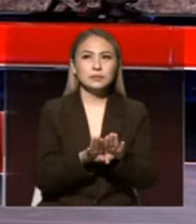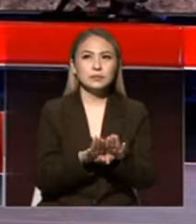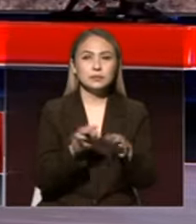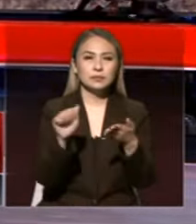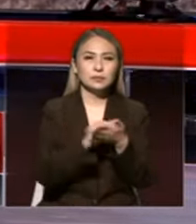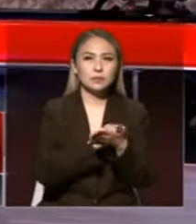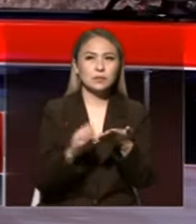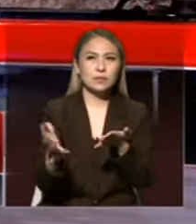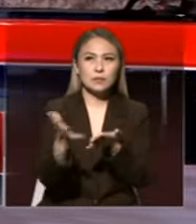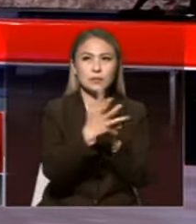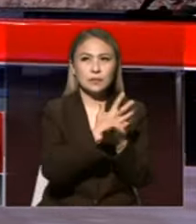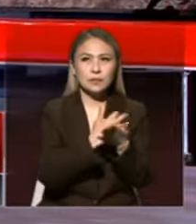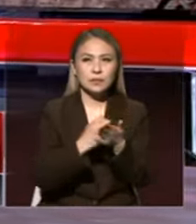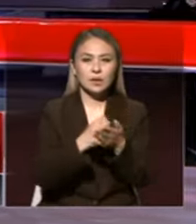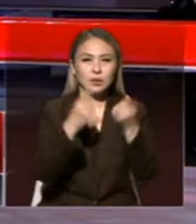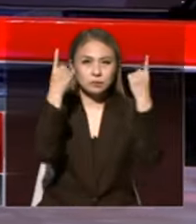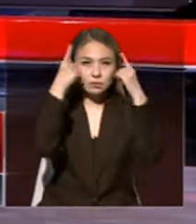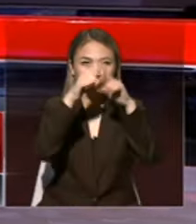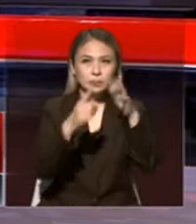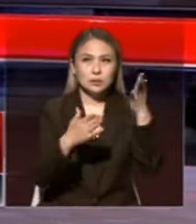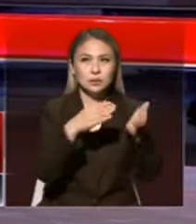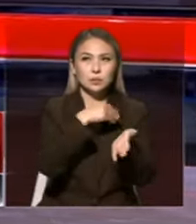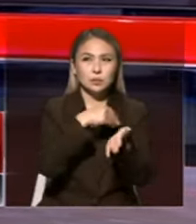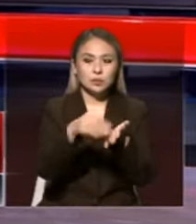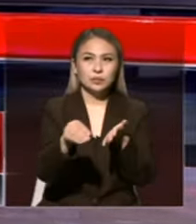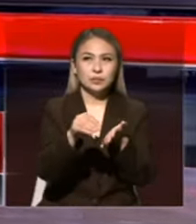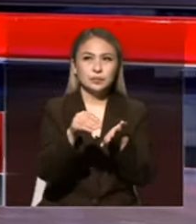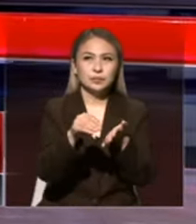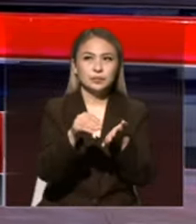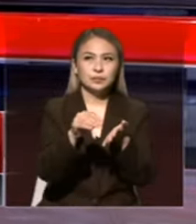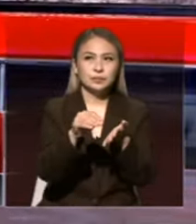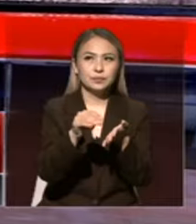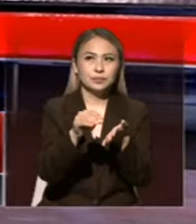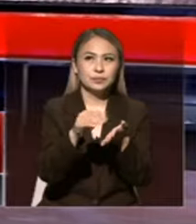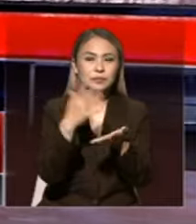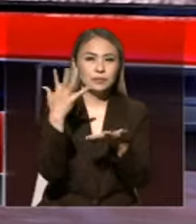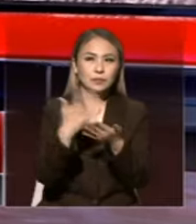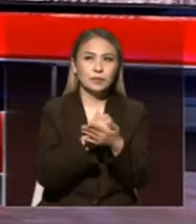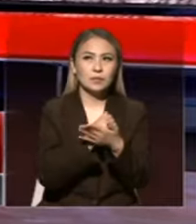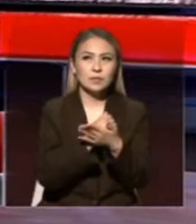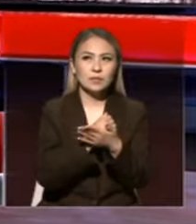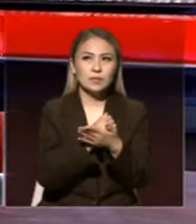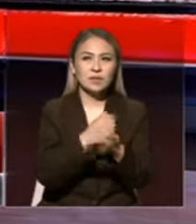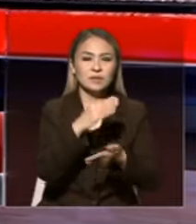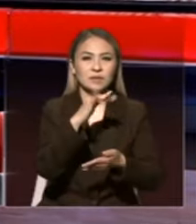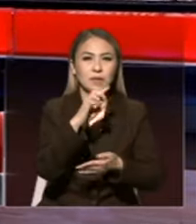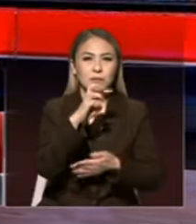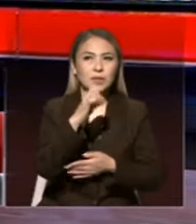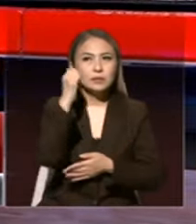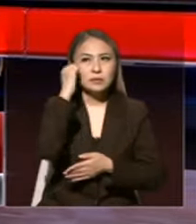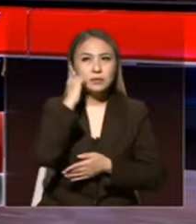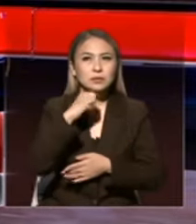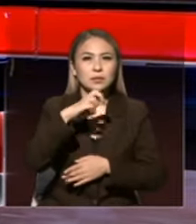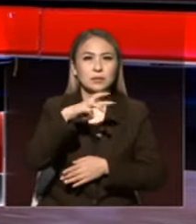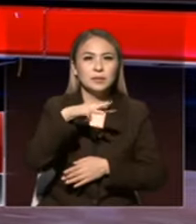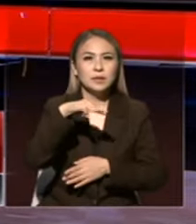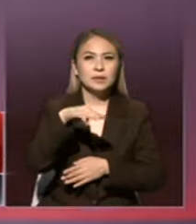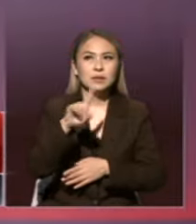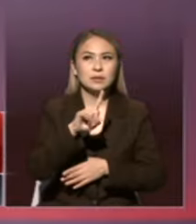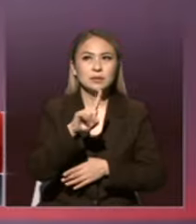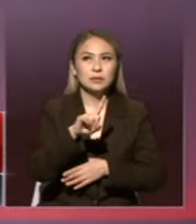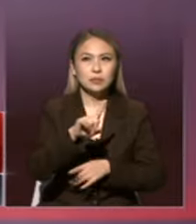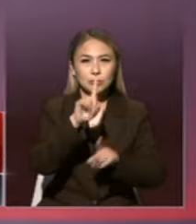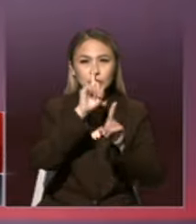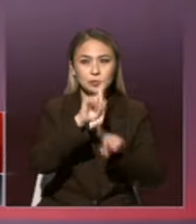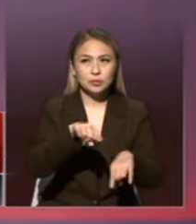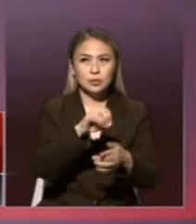құжаттарын бар жинап, бар техникасын алса, жаңа техникаға қол жеткізсе, ол фермер ана ескі МТЗ-ден не қылсын, ары қарай жүргізіп май-май